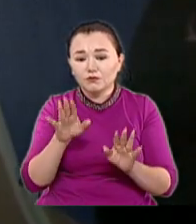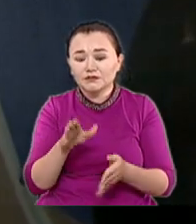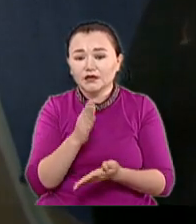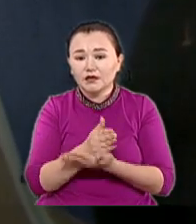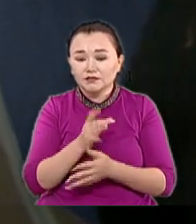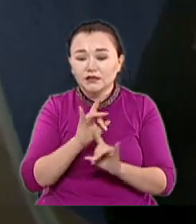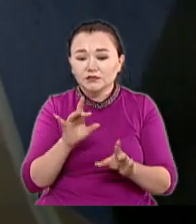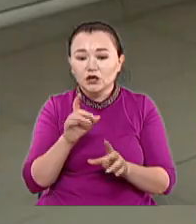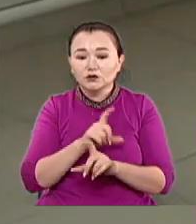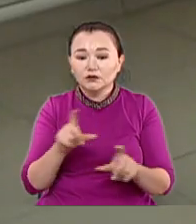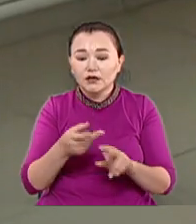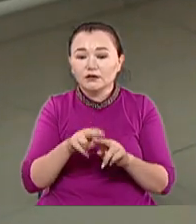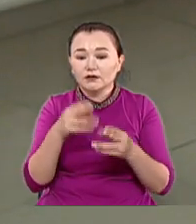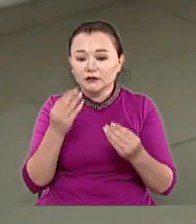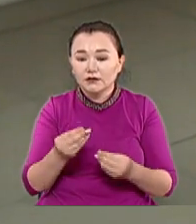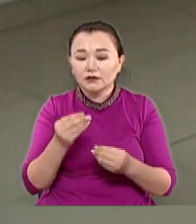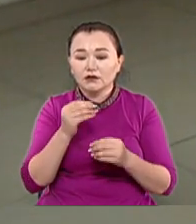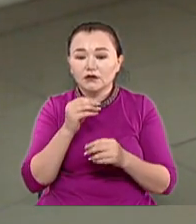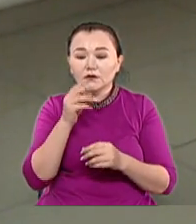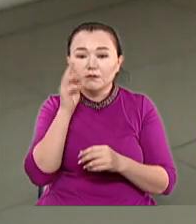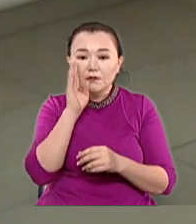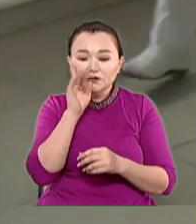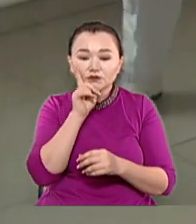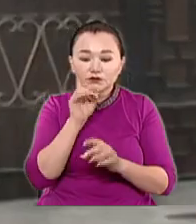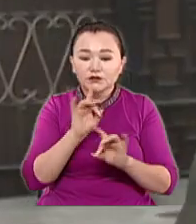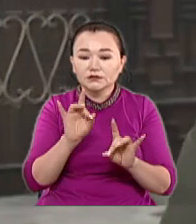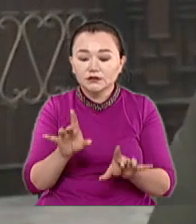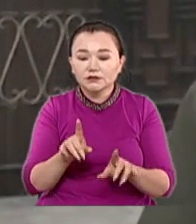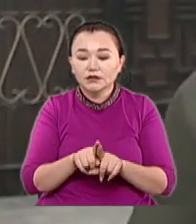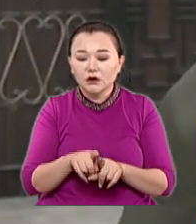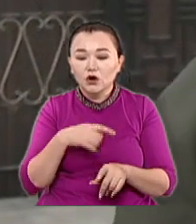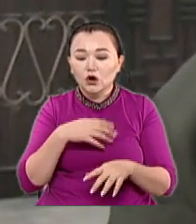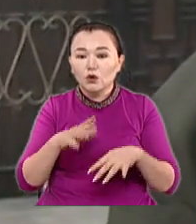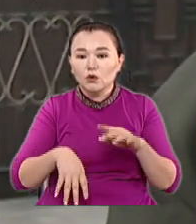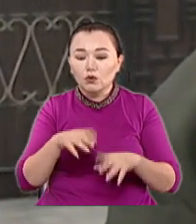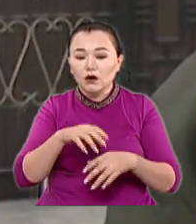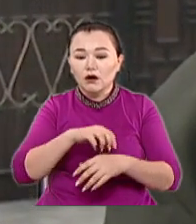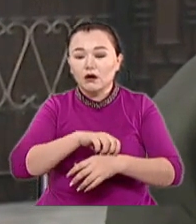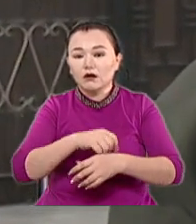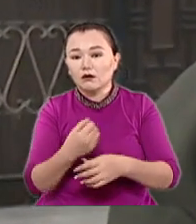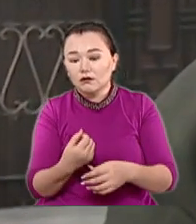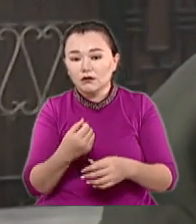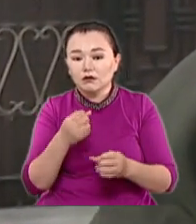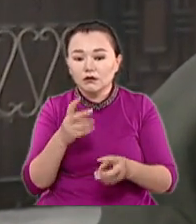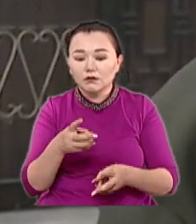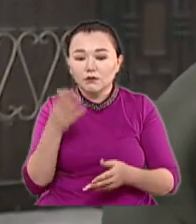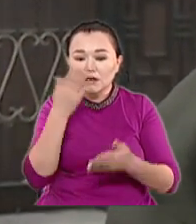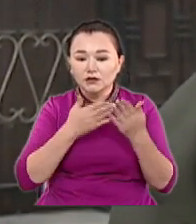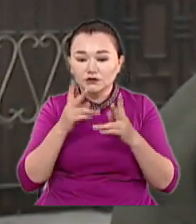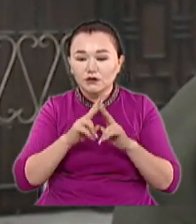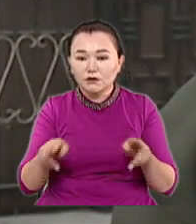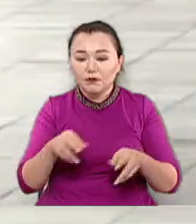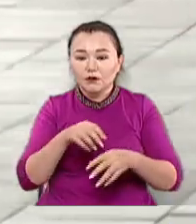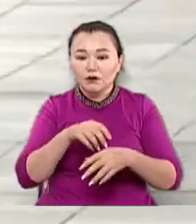оқушы. Сол күнгі болған жайдың басын жеткіншек былай баяндайды. Я рука висела прямо, как